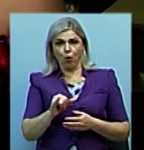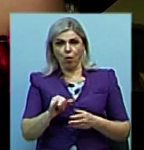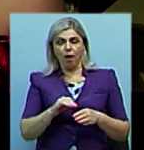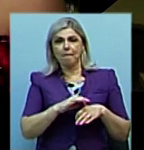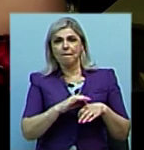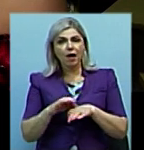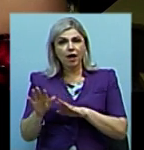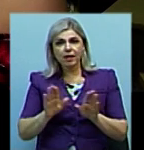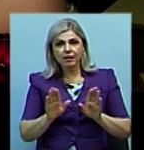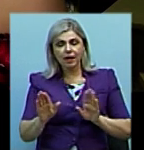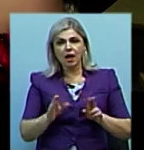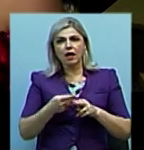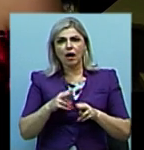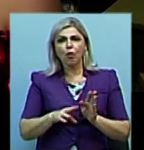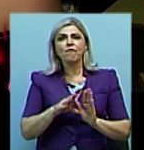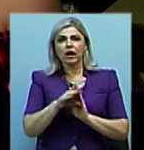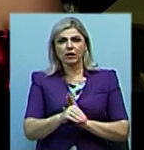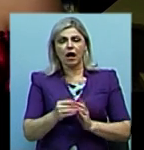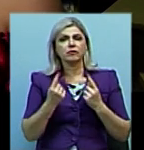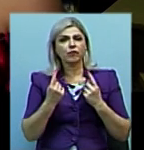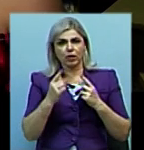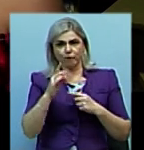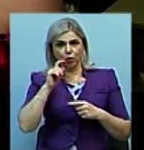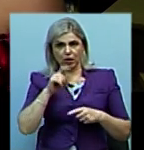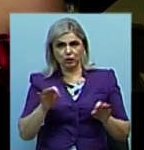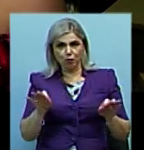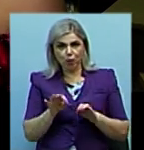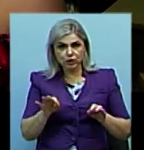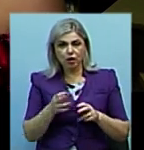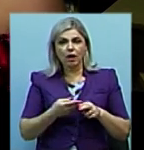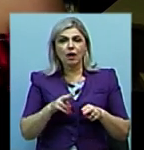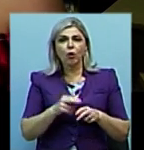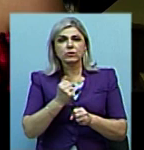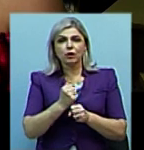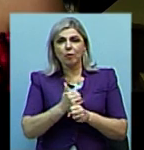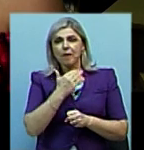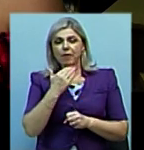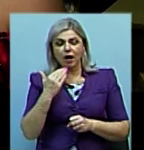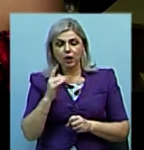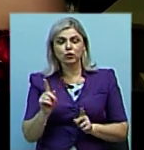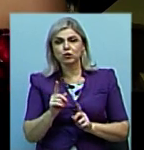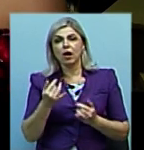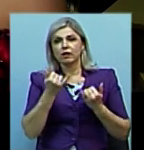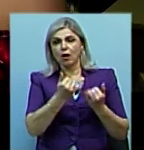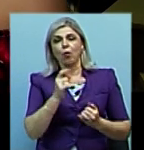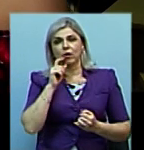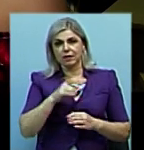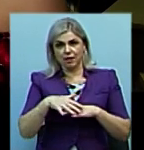зробив великий вклад в українську музику, який зробив багато чого для українського